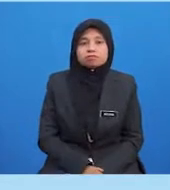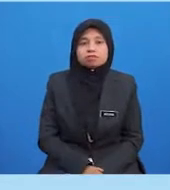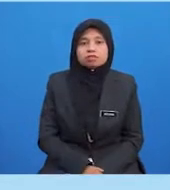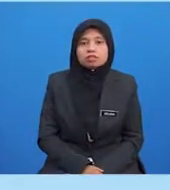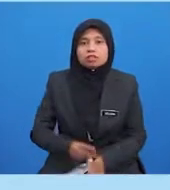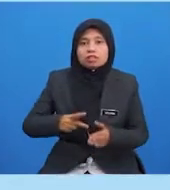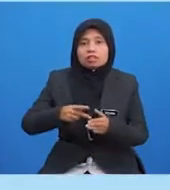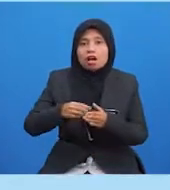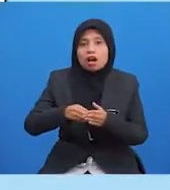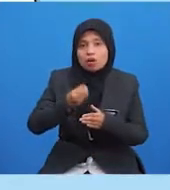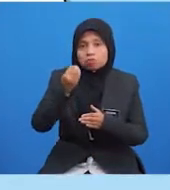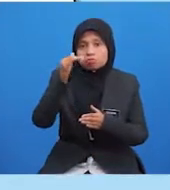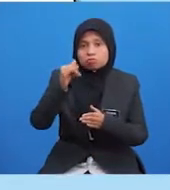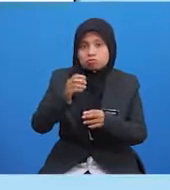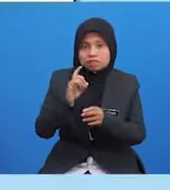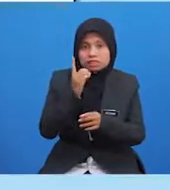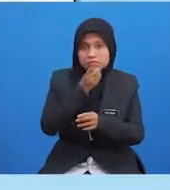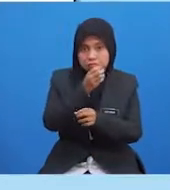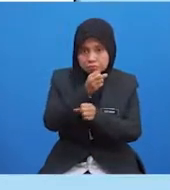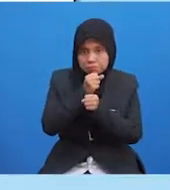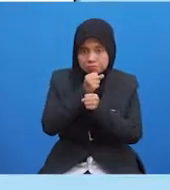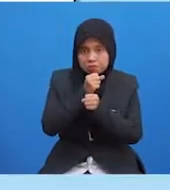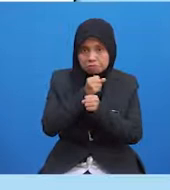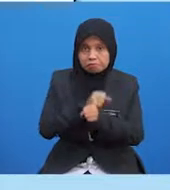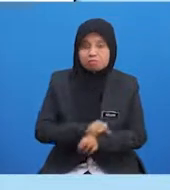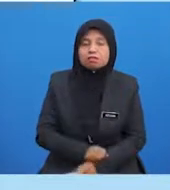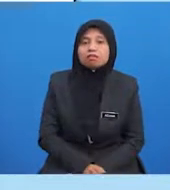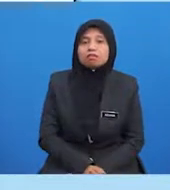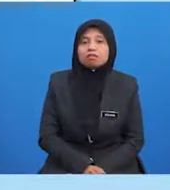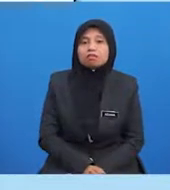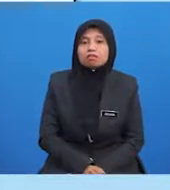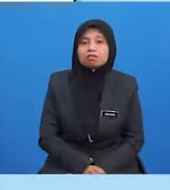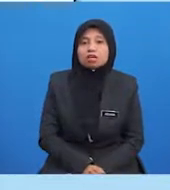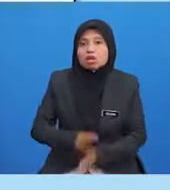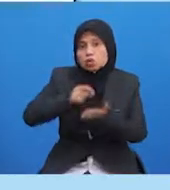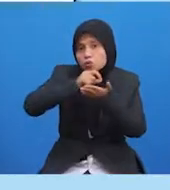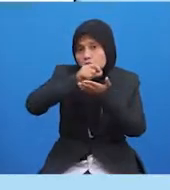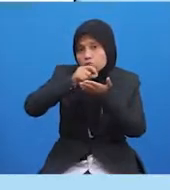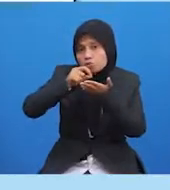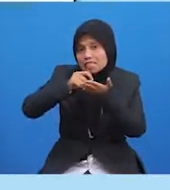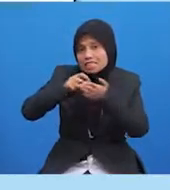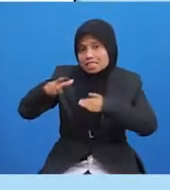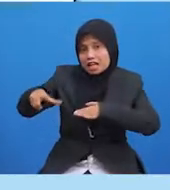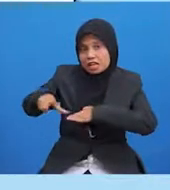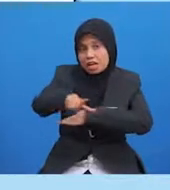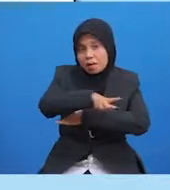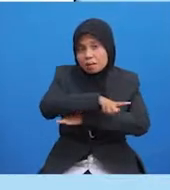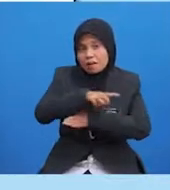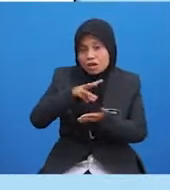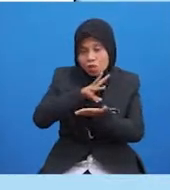Output yang kita dapat daripada atur cara tersebut adalah tulisan laman web